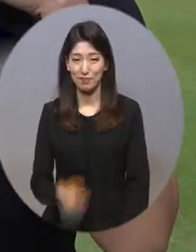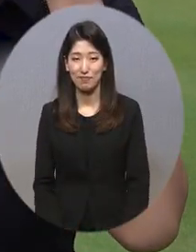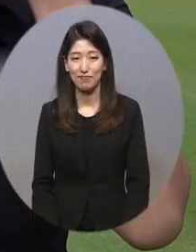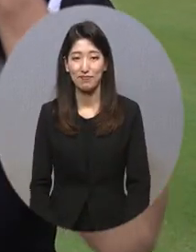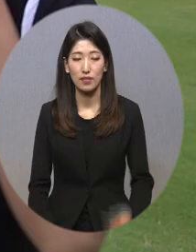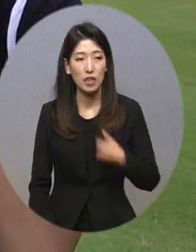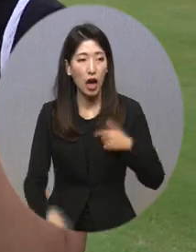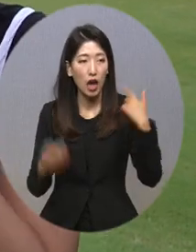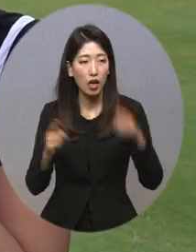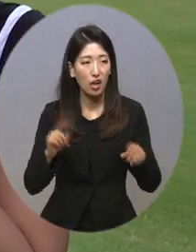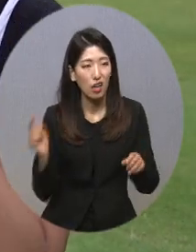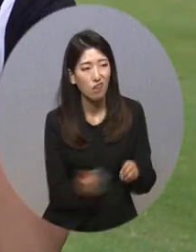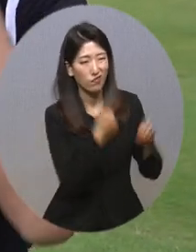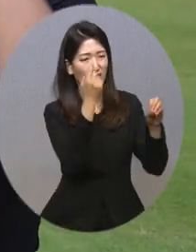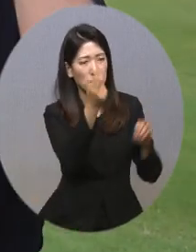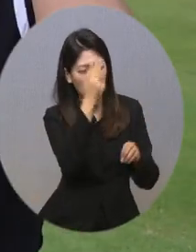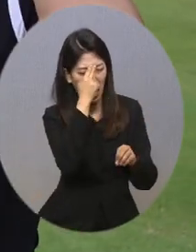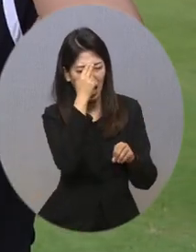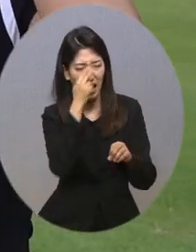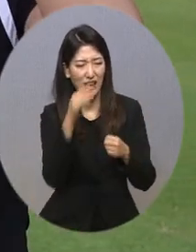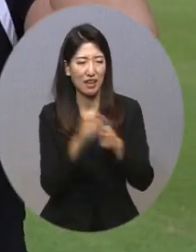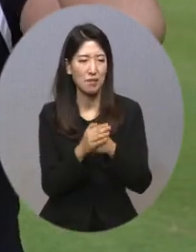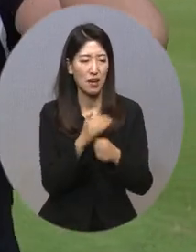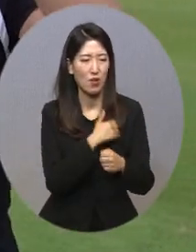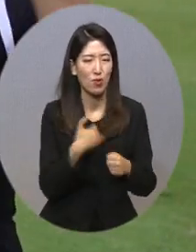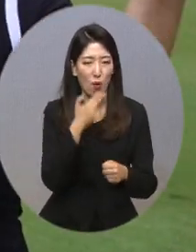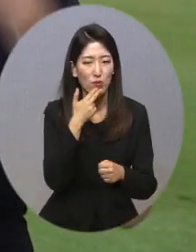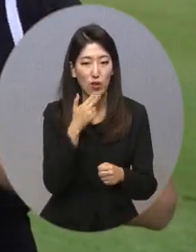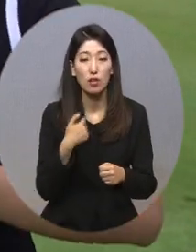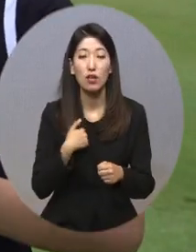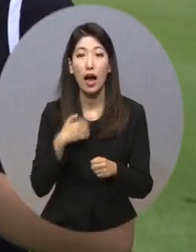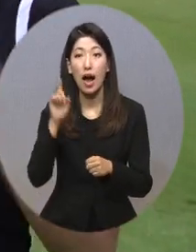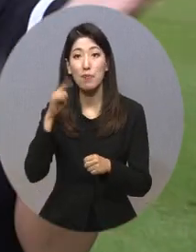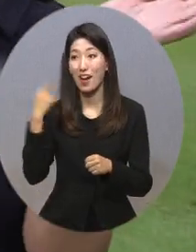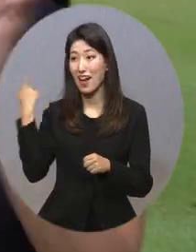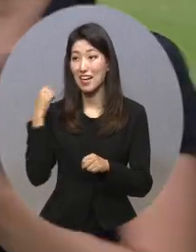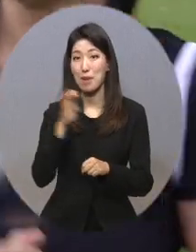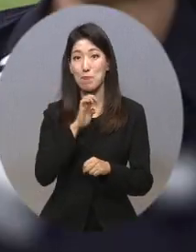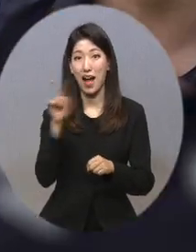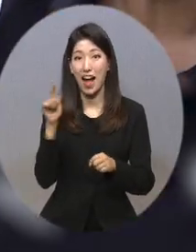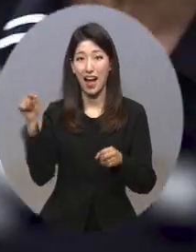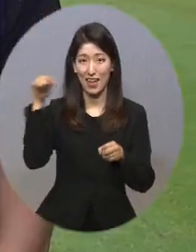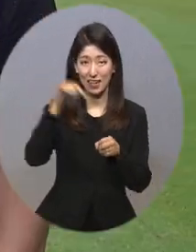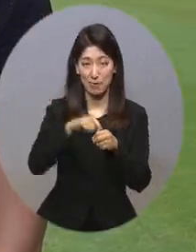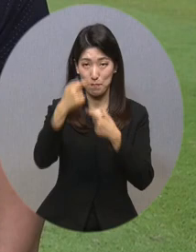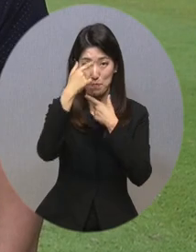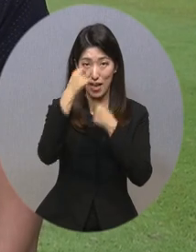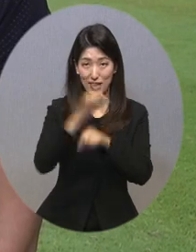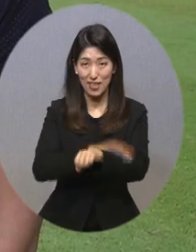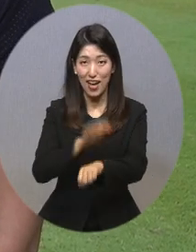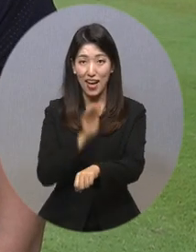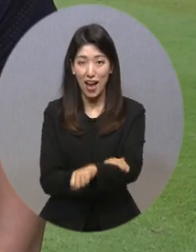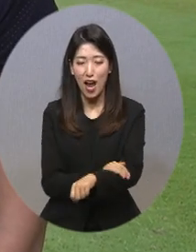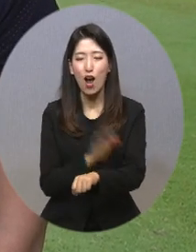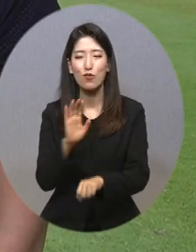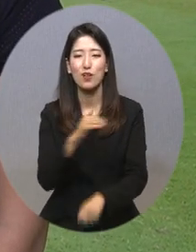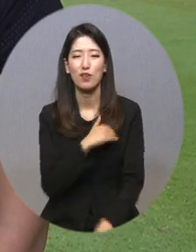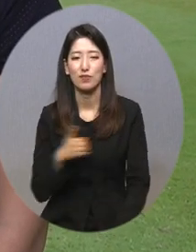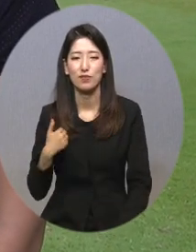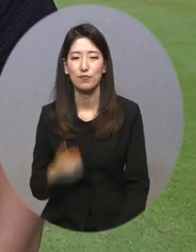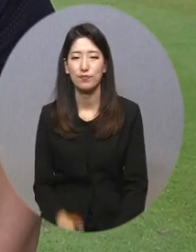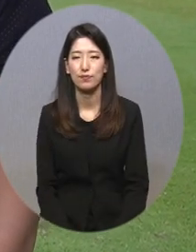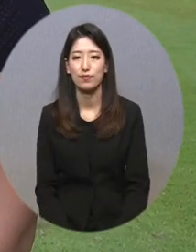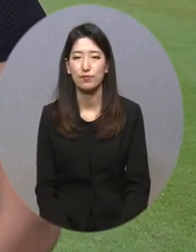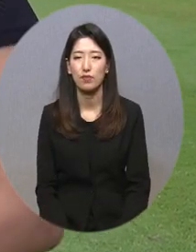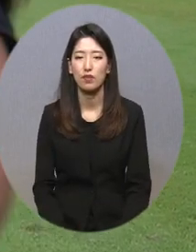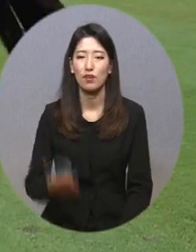여유가 없었는데. 뭐 뷰고 보고 볼 시간이 없어. 아, 파 하나 하고 이렇게 바로 여유가 생겼어. 은지가 여유가 생긴 거야. 은 오빠 잘 칠 것 같아?